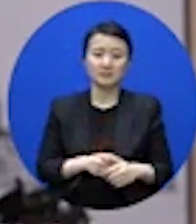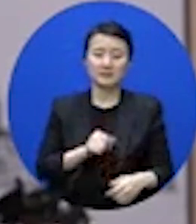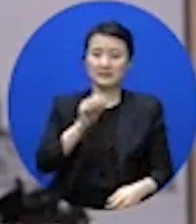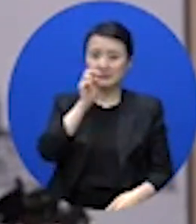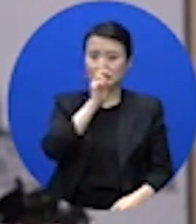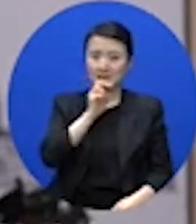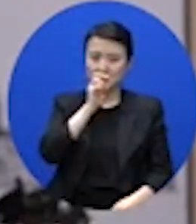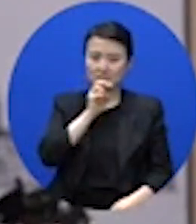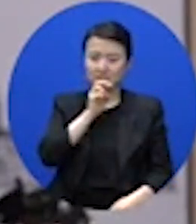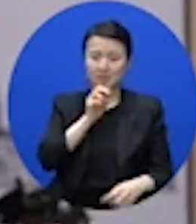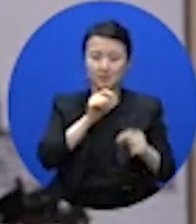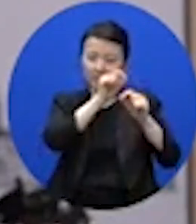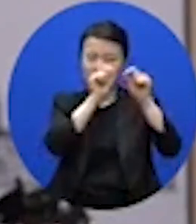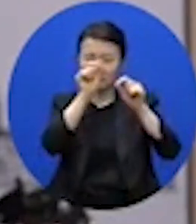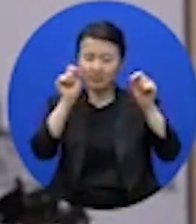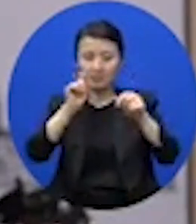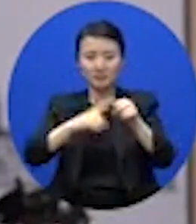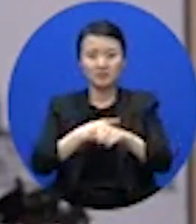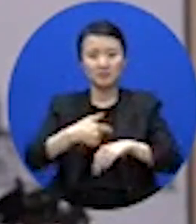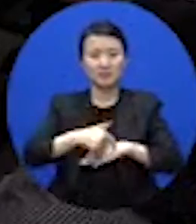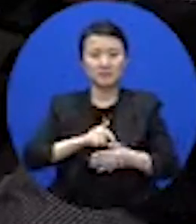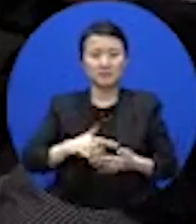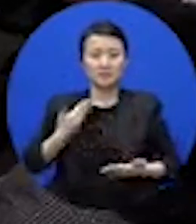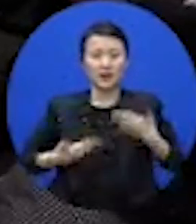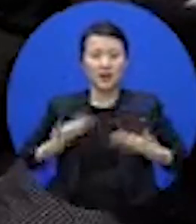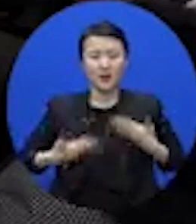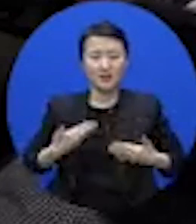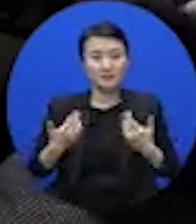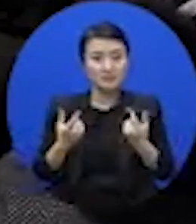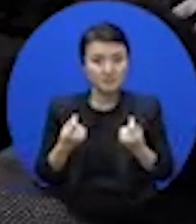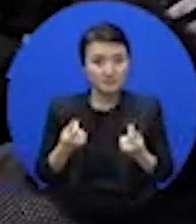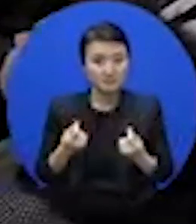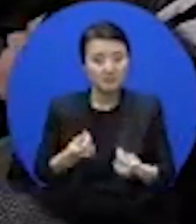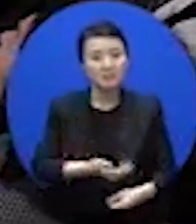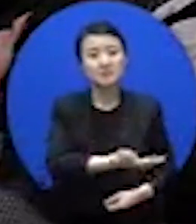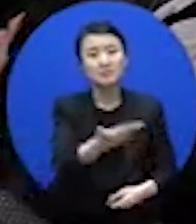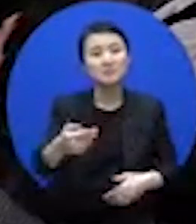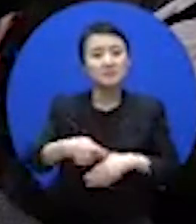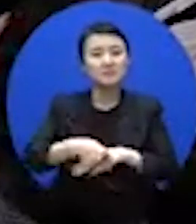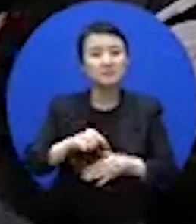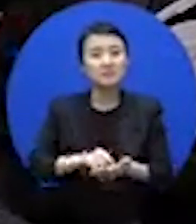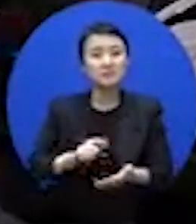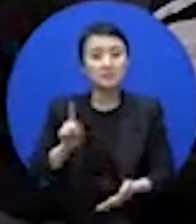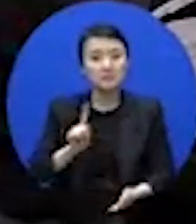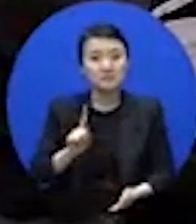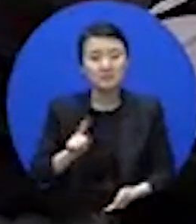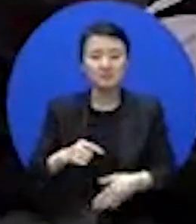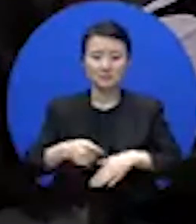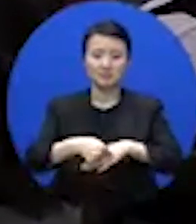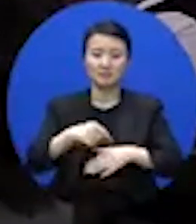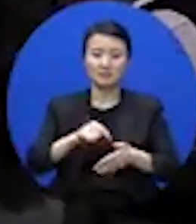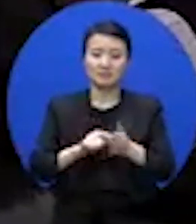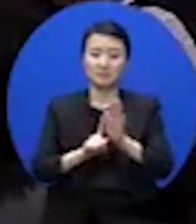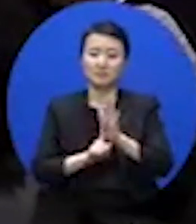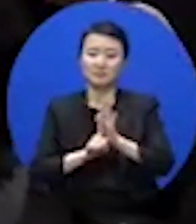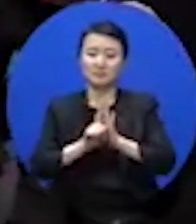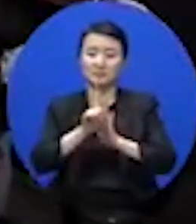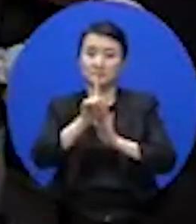뭐예요? 마음을 바쁘게 만든 거죠. 예. 여러분은 어떠세요? 마음의 온도를